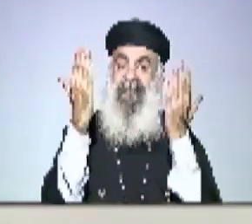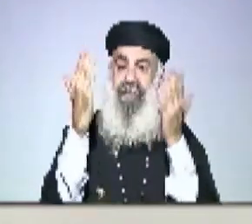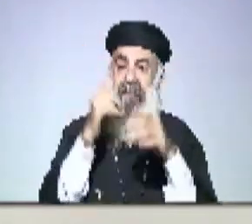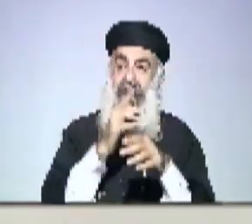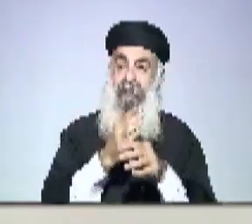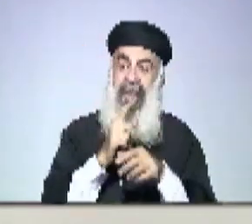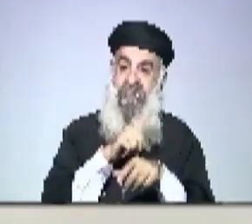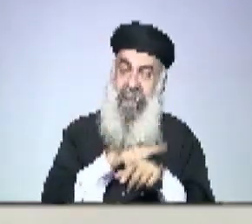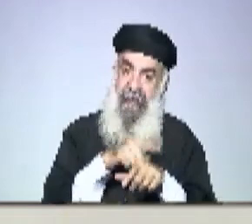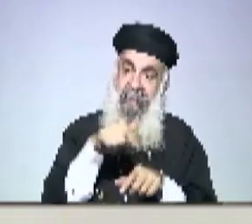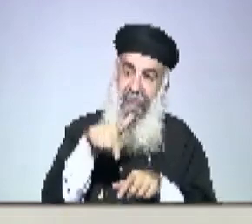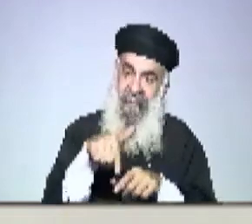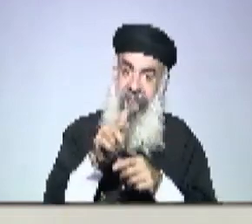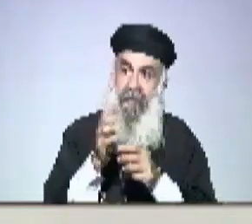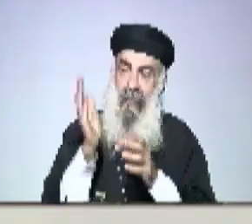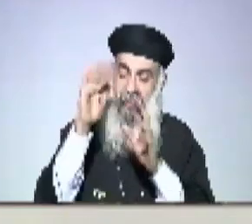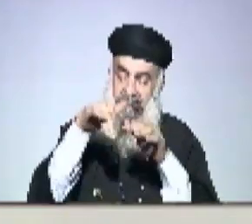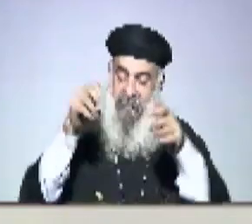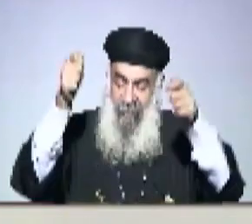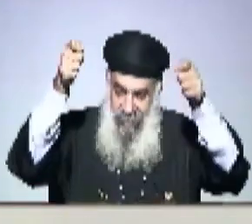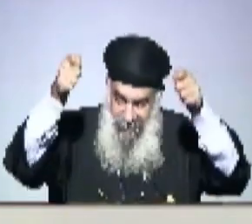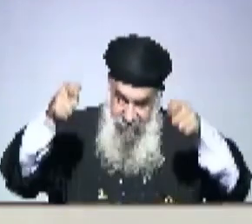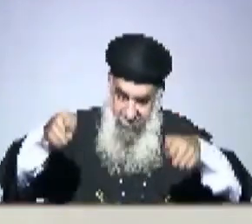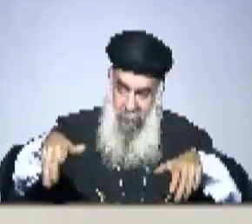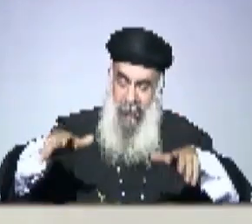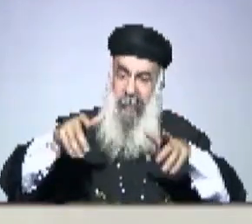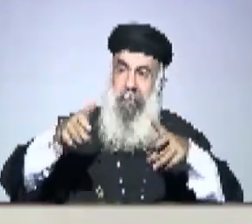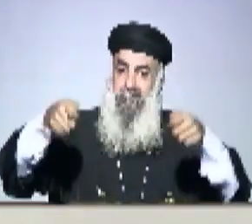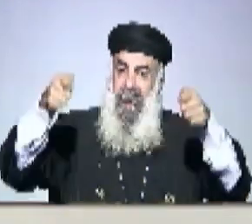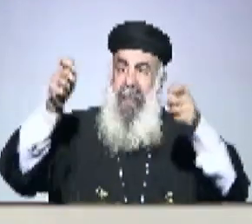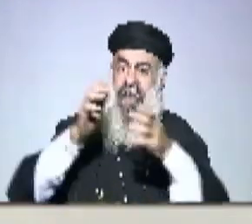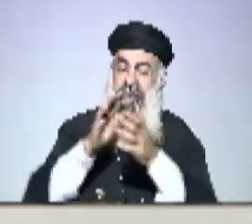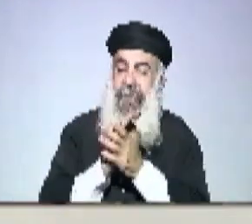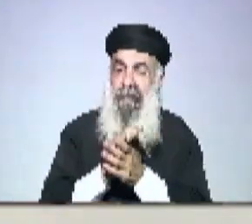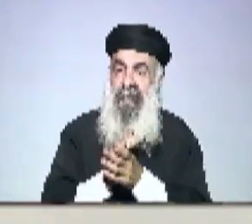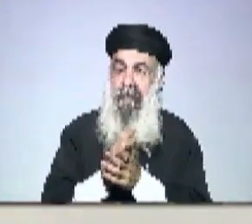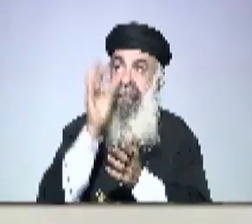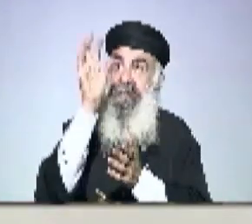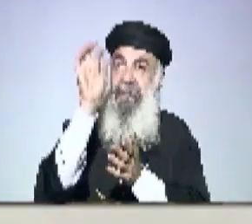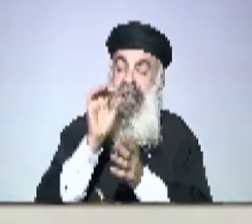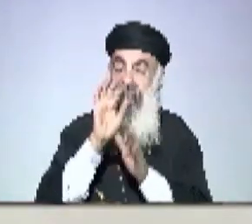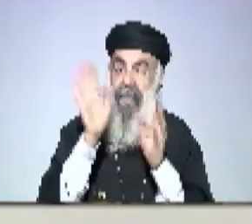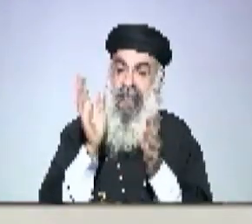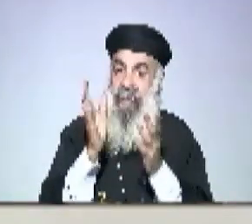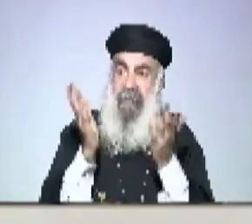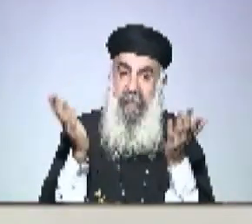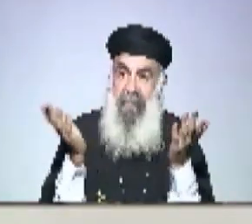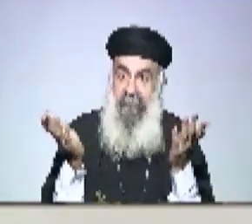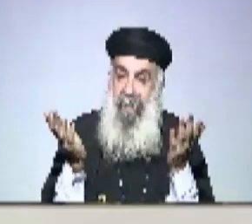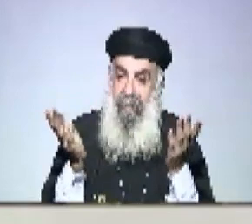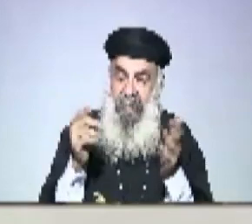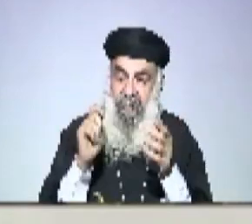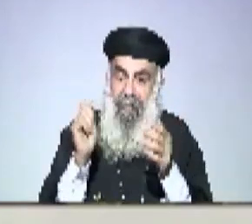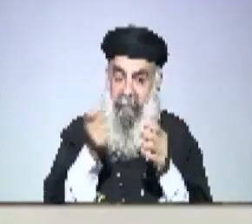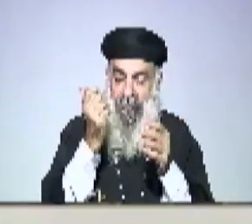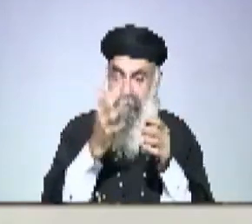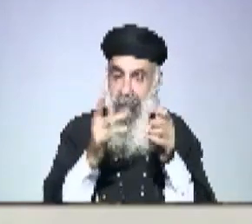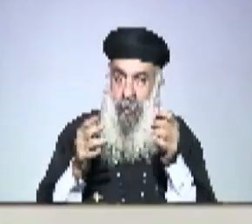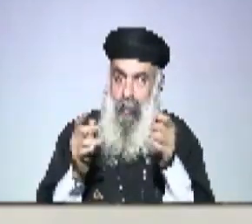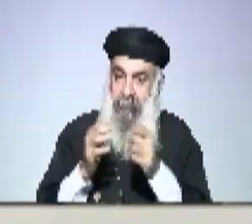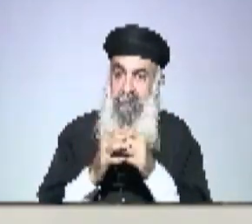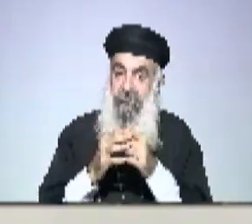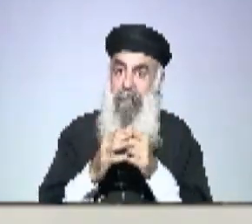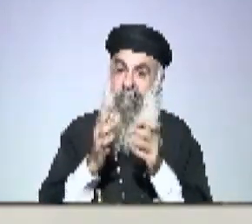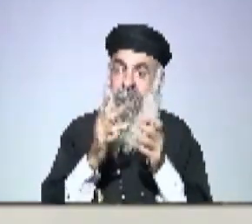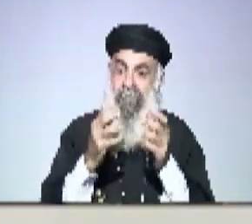السادسه وساعه منام ووقعت عليه غيبه وشاف الملايه اللي نازله من السماء يبقى اذا المزامير موجوده وبعدين